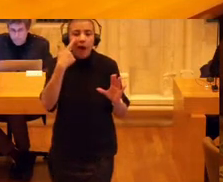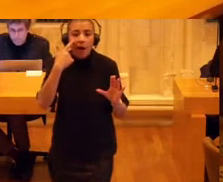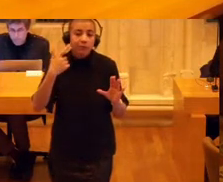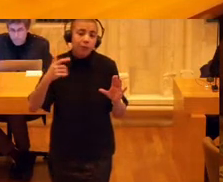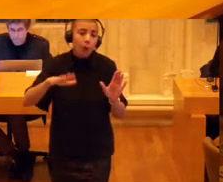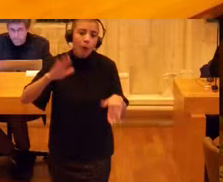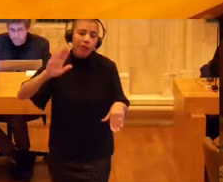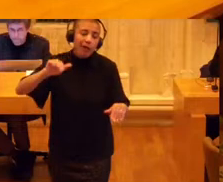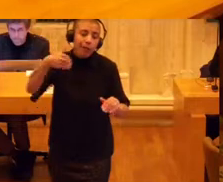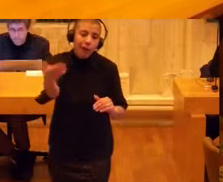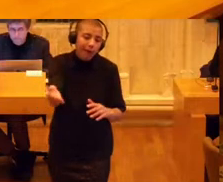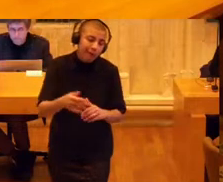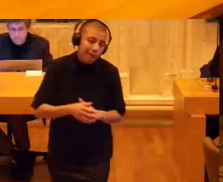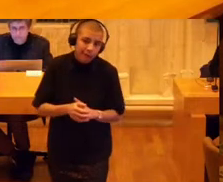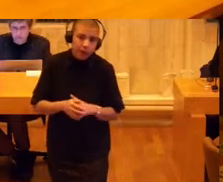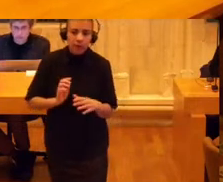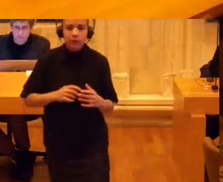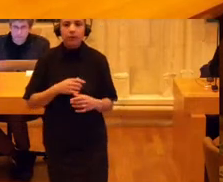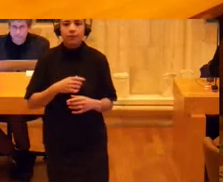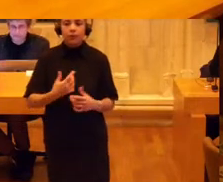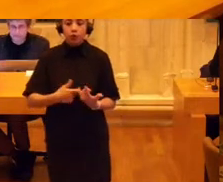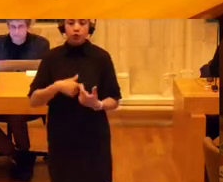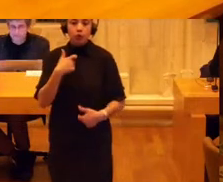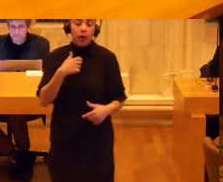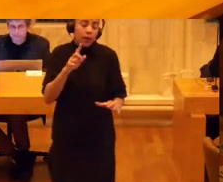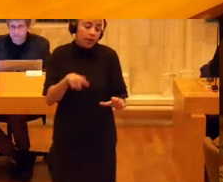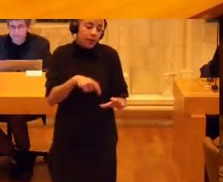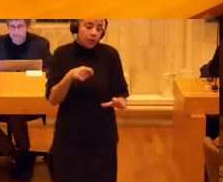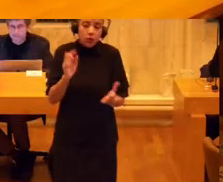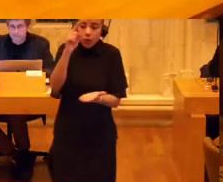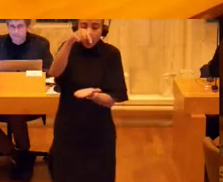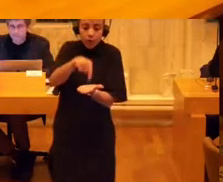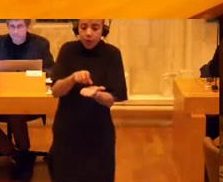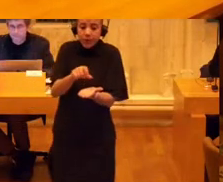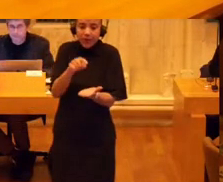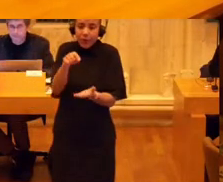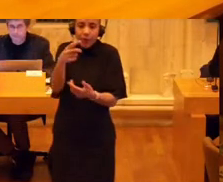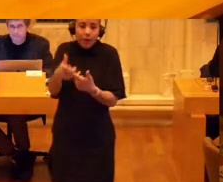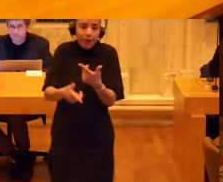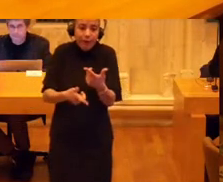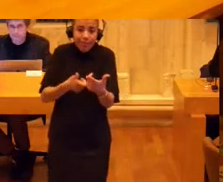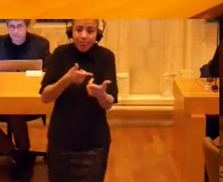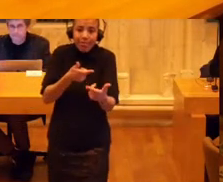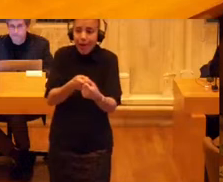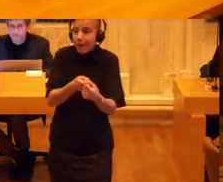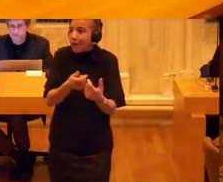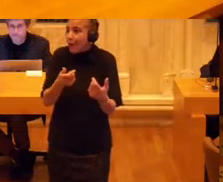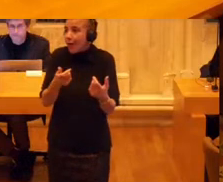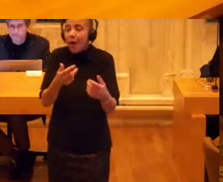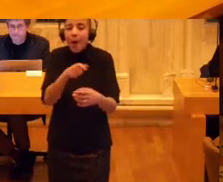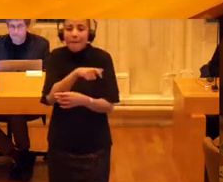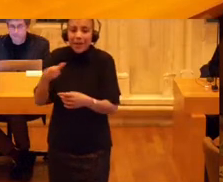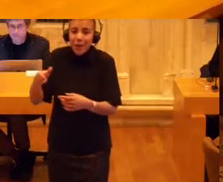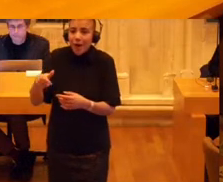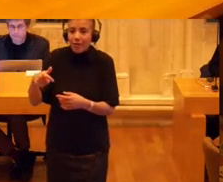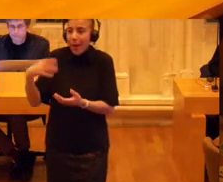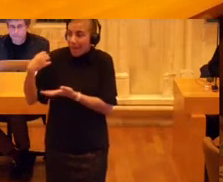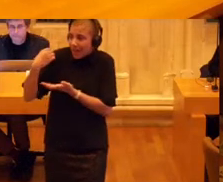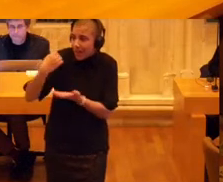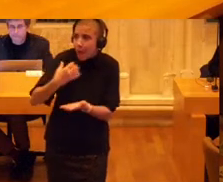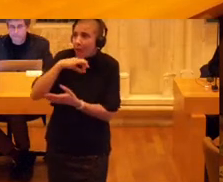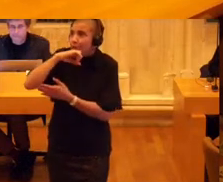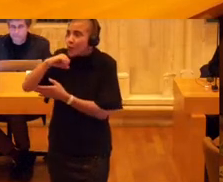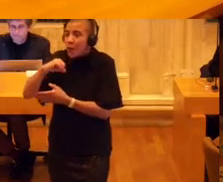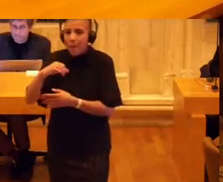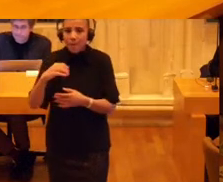Et évidemment, le but, c'est que ce soit un lieu qui soit le plus approprié possible par tous, les amoureux de patrimoine, mais pas seulement, bien sûr, parce que c'est un site assez